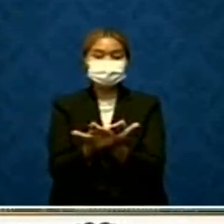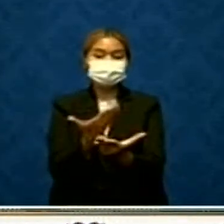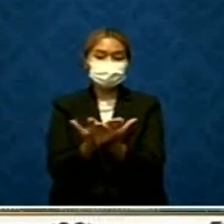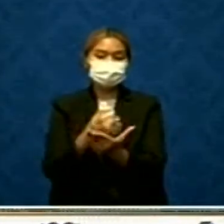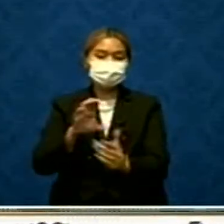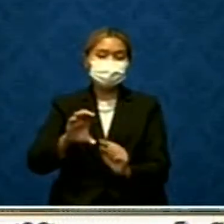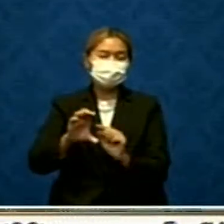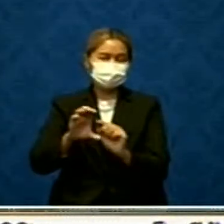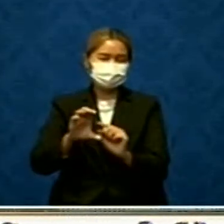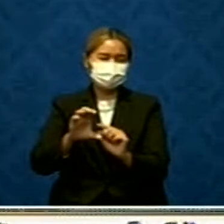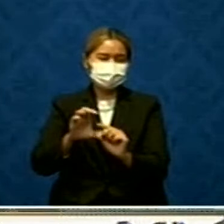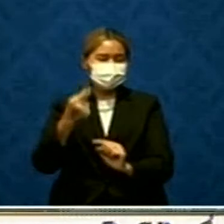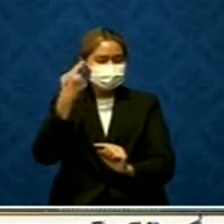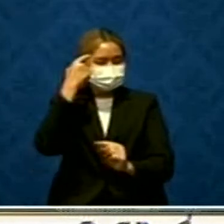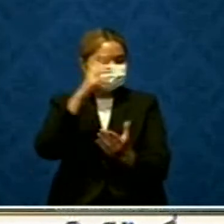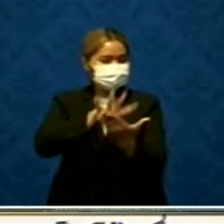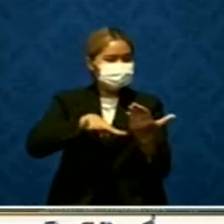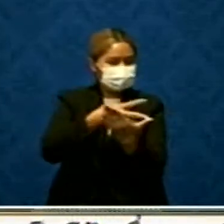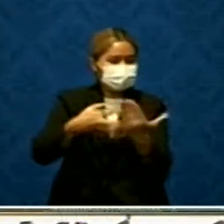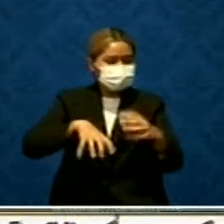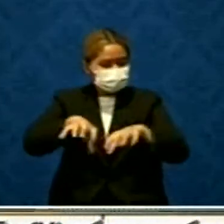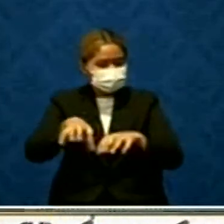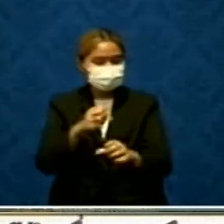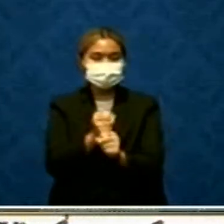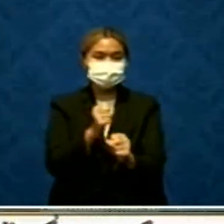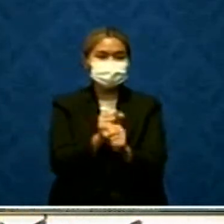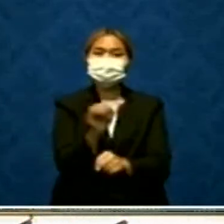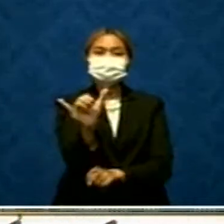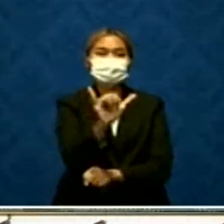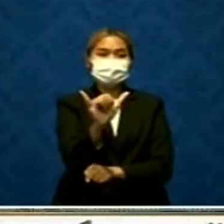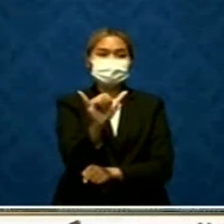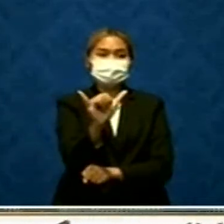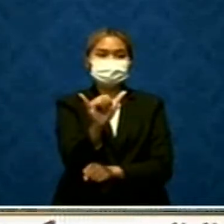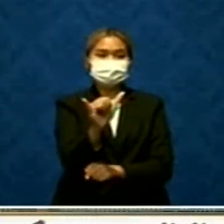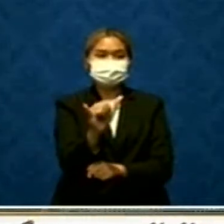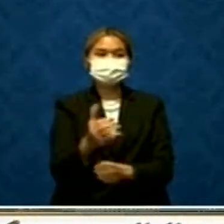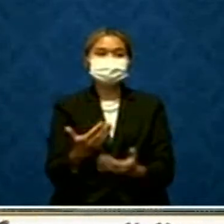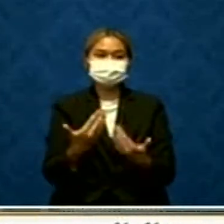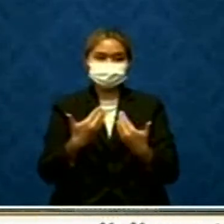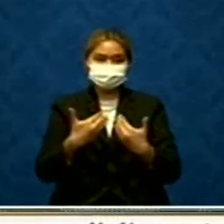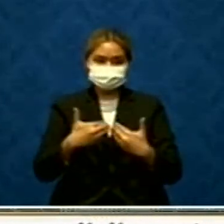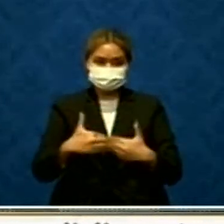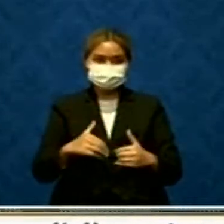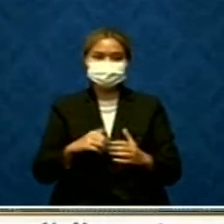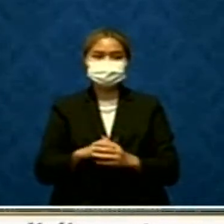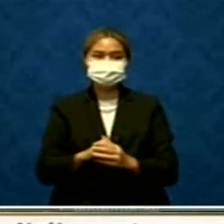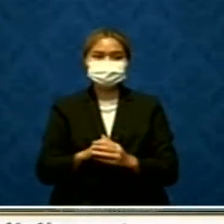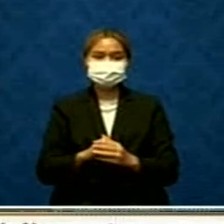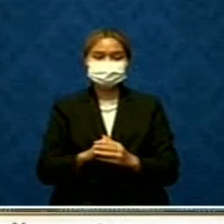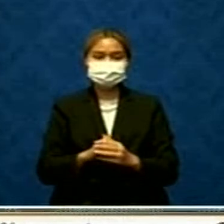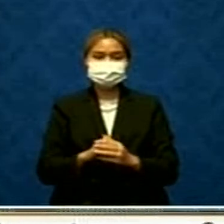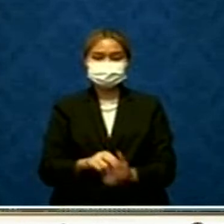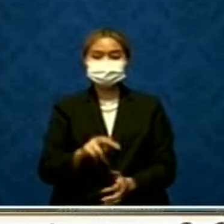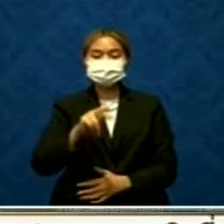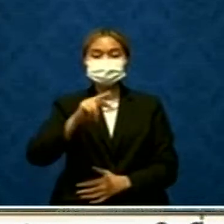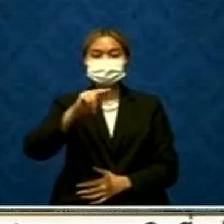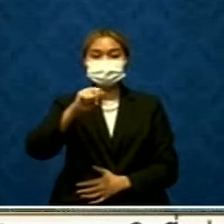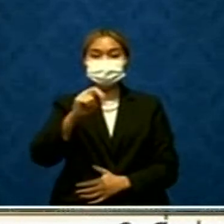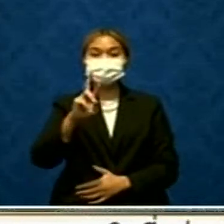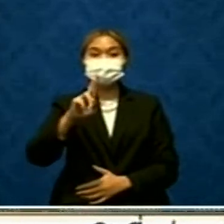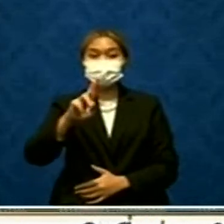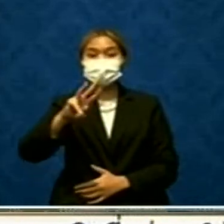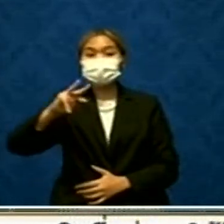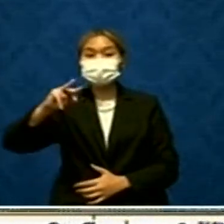ำเนินการคำนวณแบบนั้นนะครับ MR Map เป็นการวางแผนแม่บทนะครับการพัฒนาโครงข่